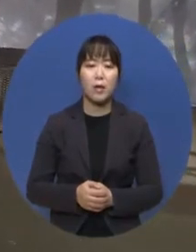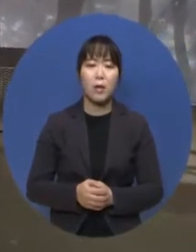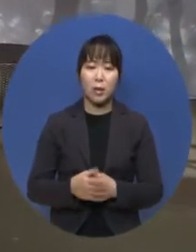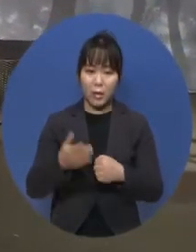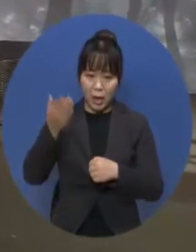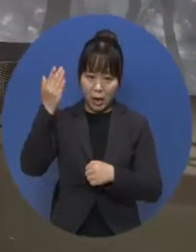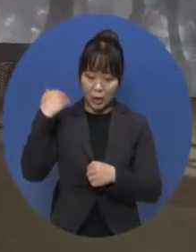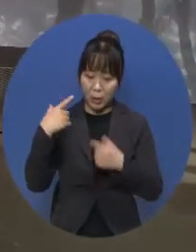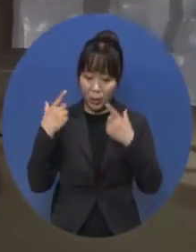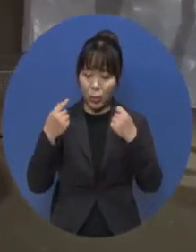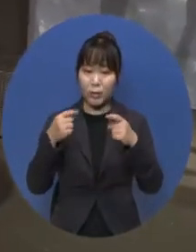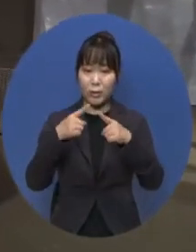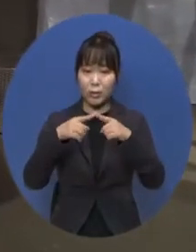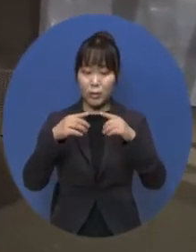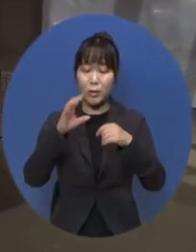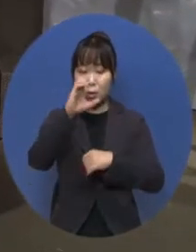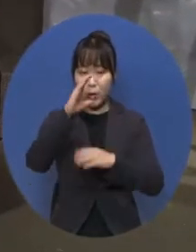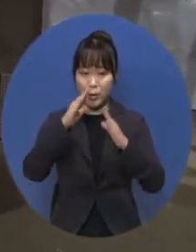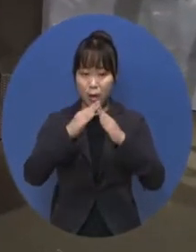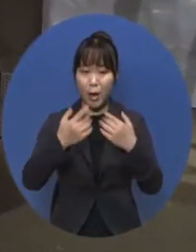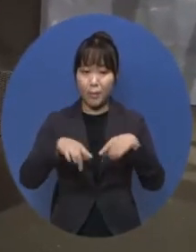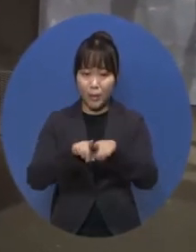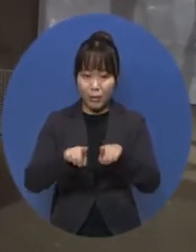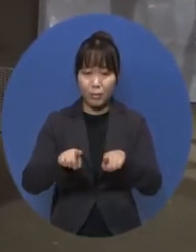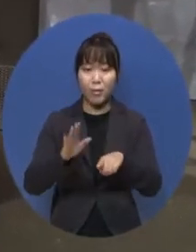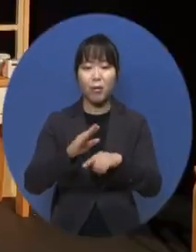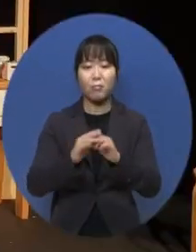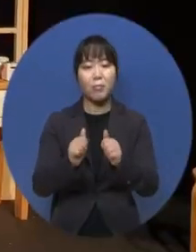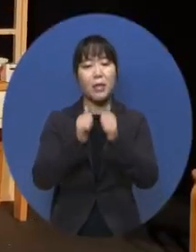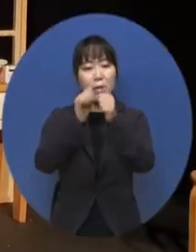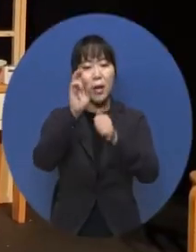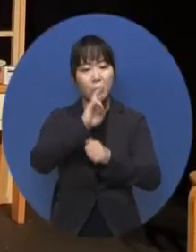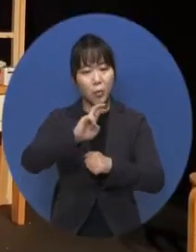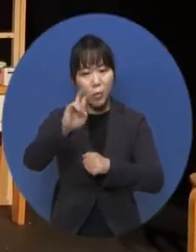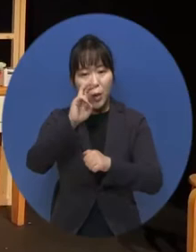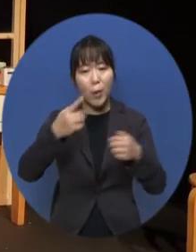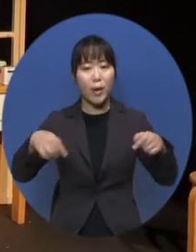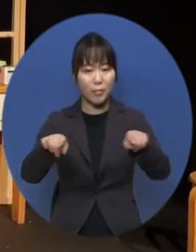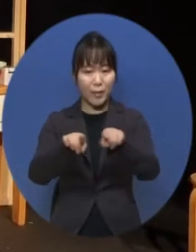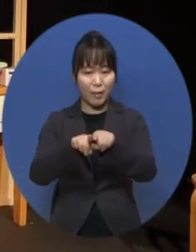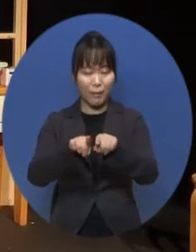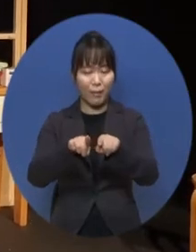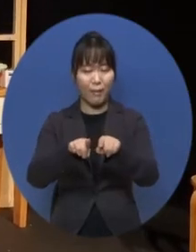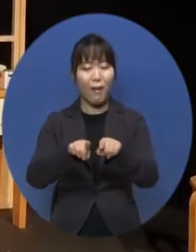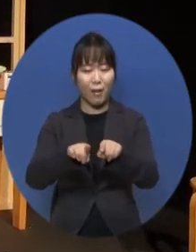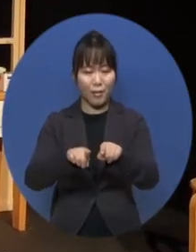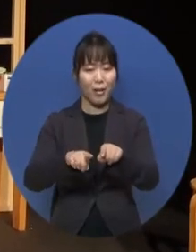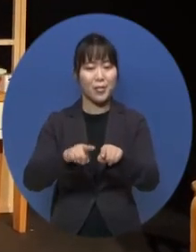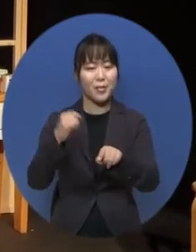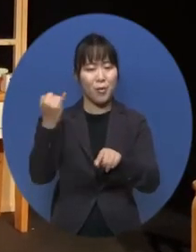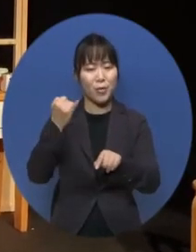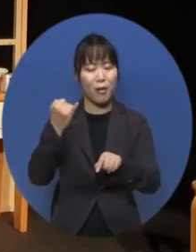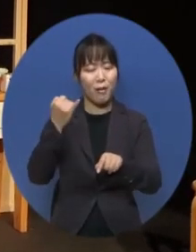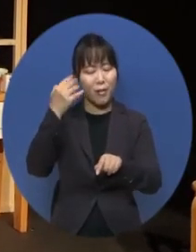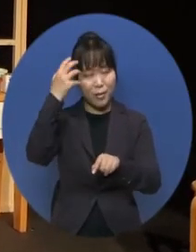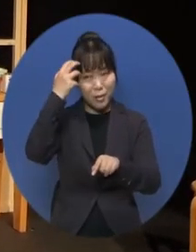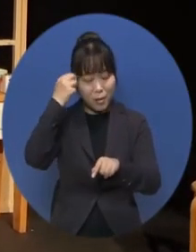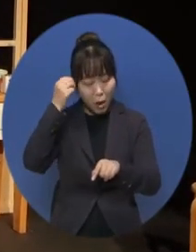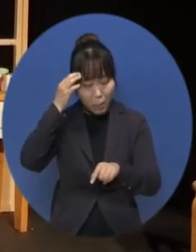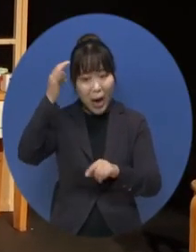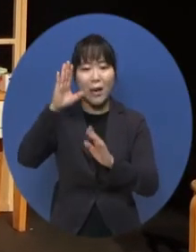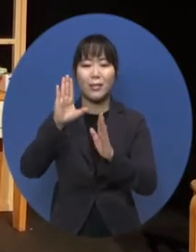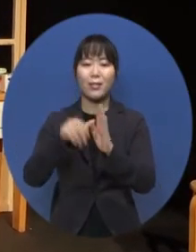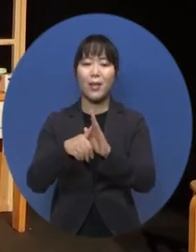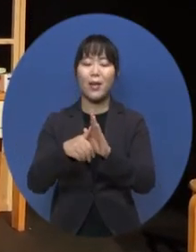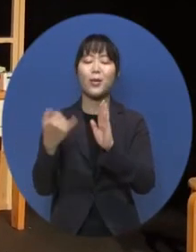성당을 다녔는데 남자는 함께 부르던 미사곡을 상기시킴으로 해서 비로소 여자가 기억을 되찾았을 때 도움을